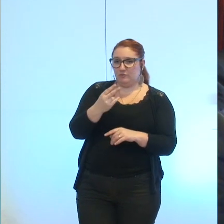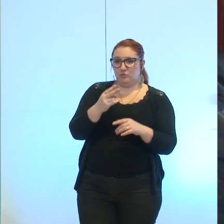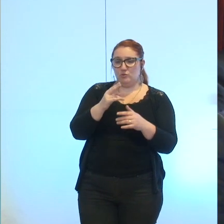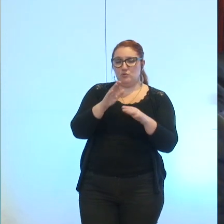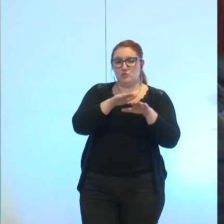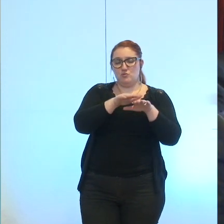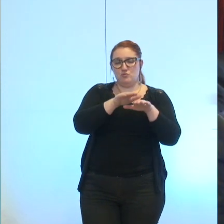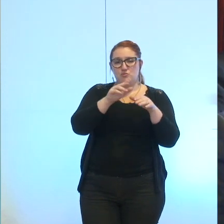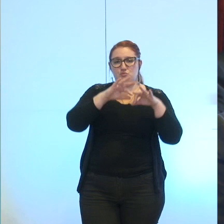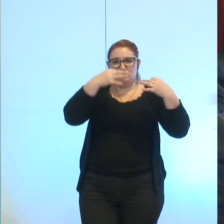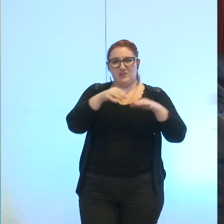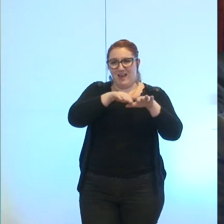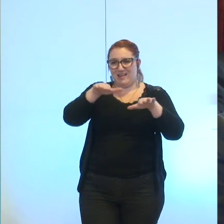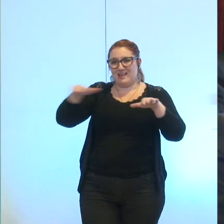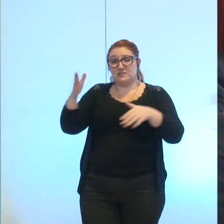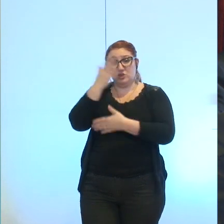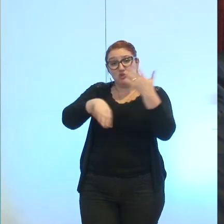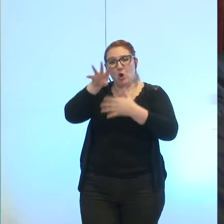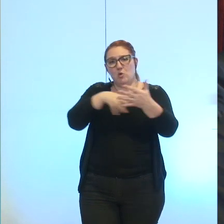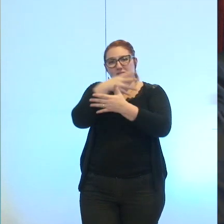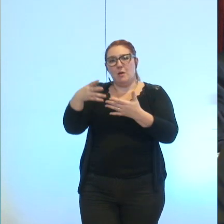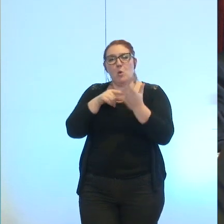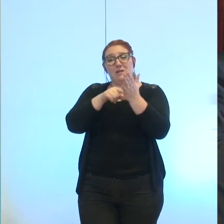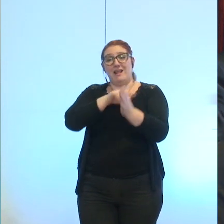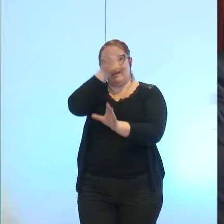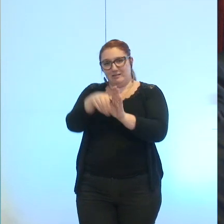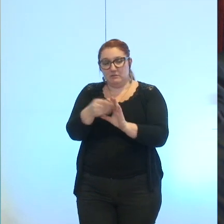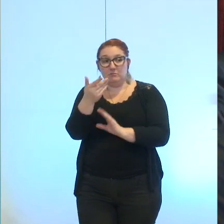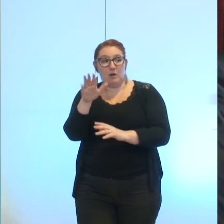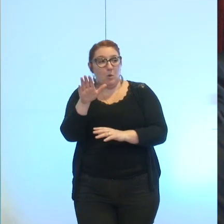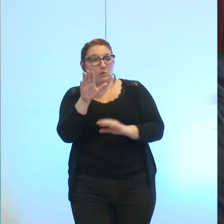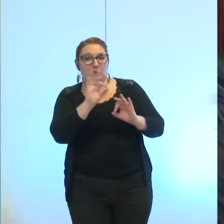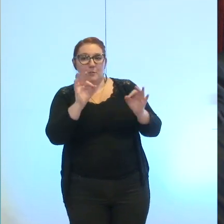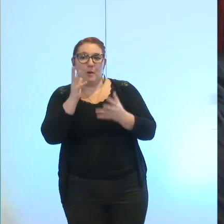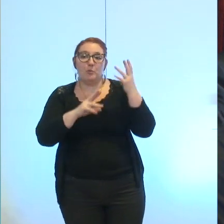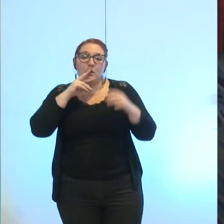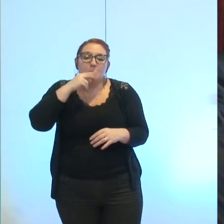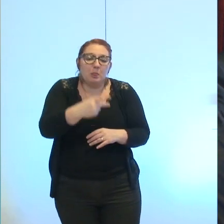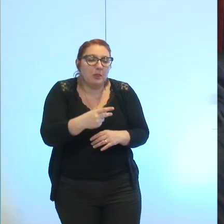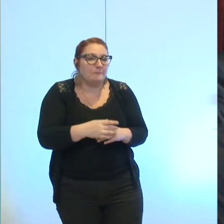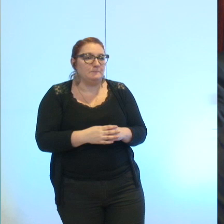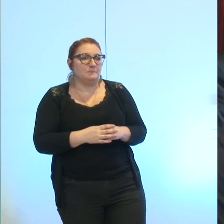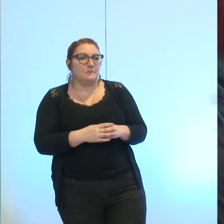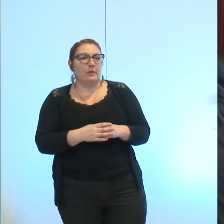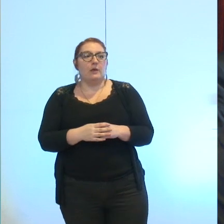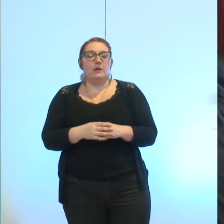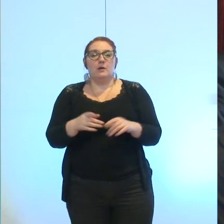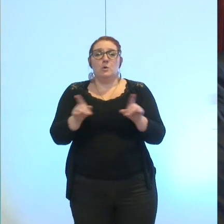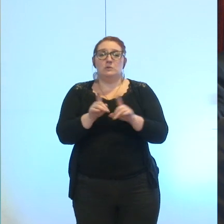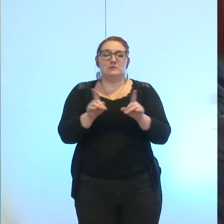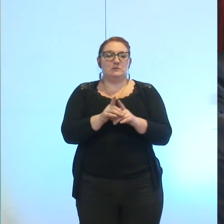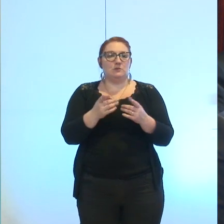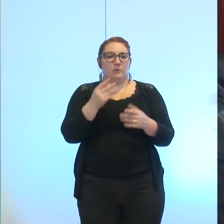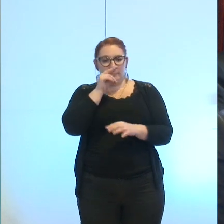concernant la dette et pas ailleurs mais il y a peut-être eu une langue qui a fourché il est partial car en